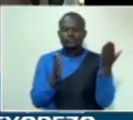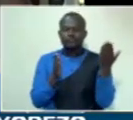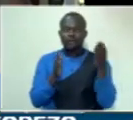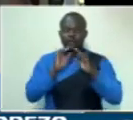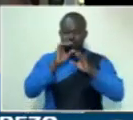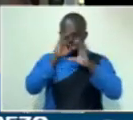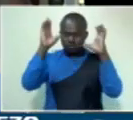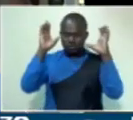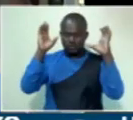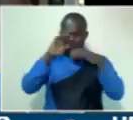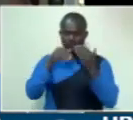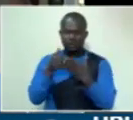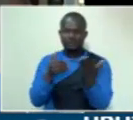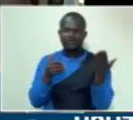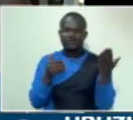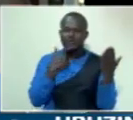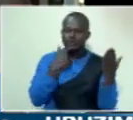barakangutse kabisa barakangukiye ku